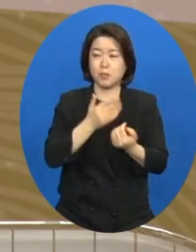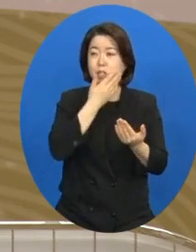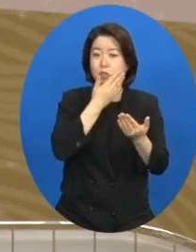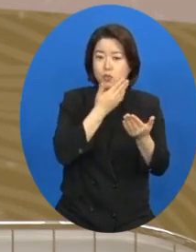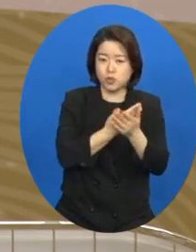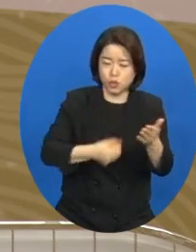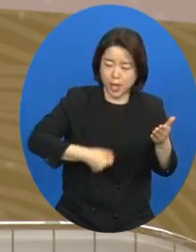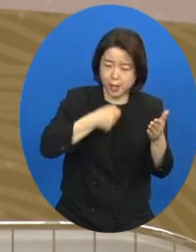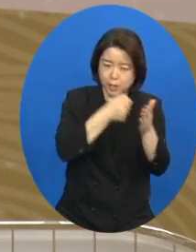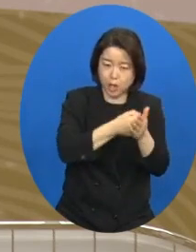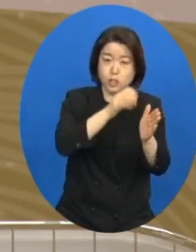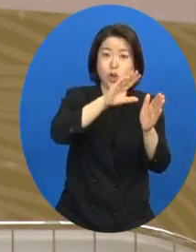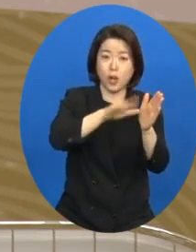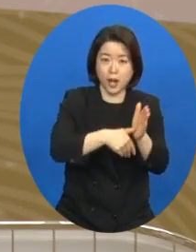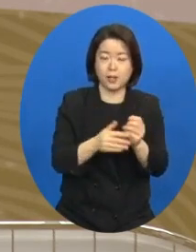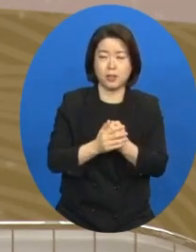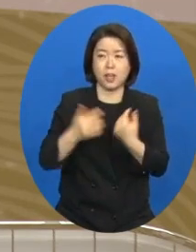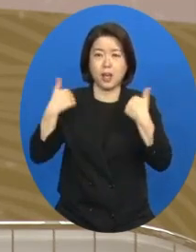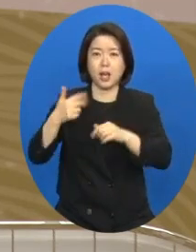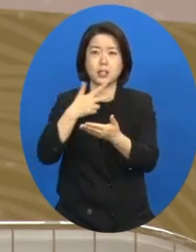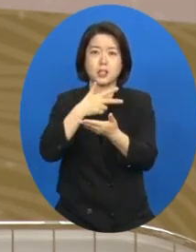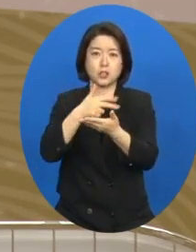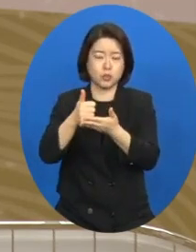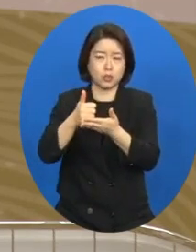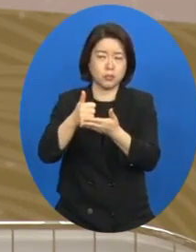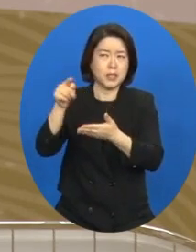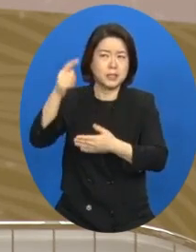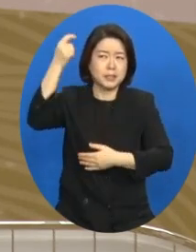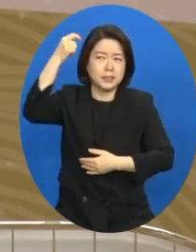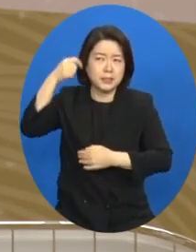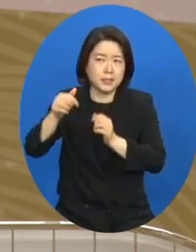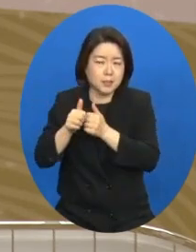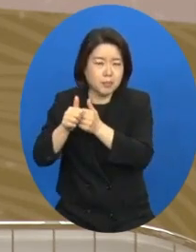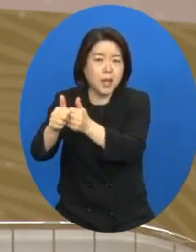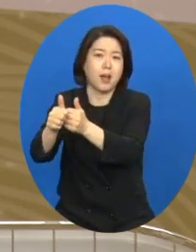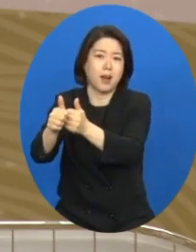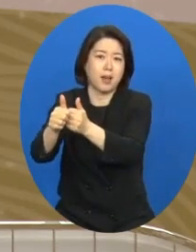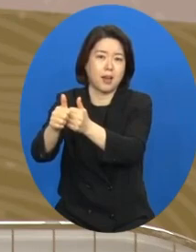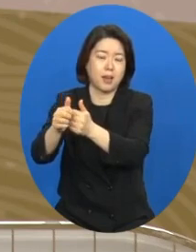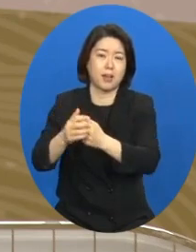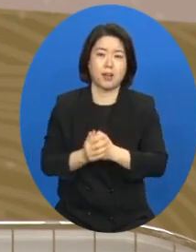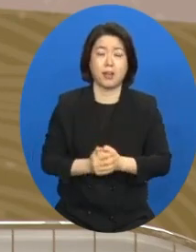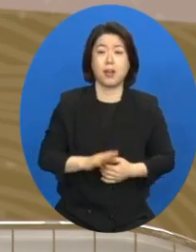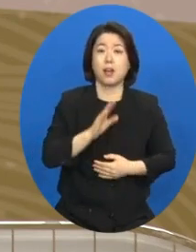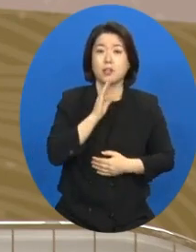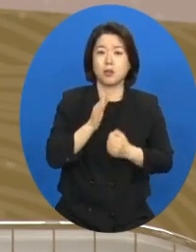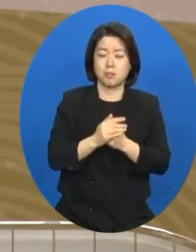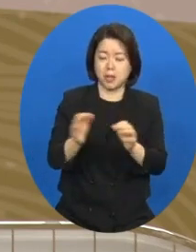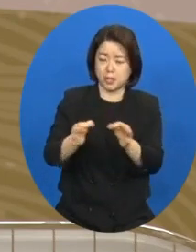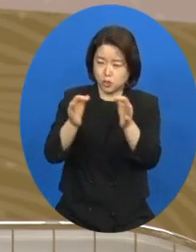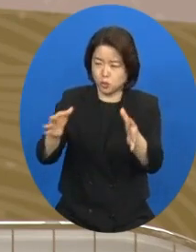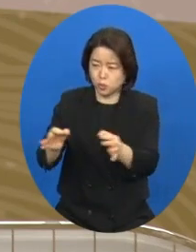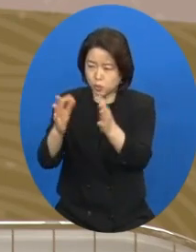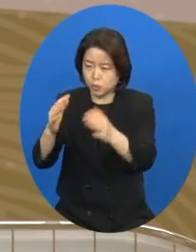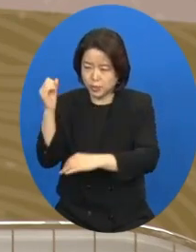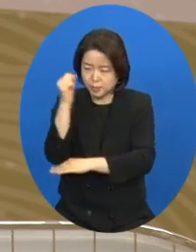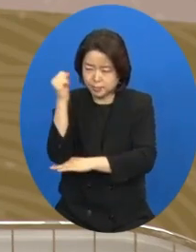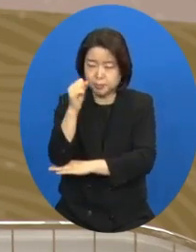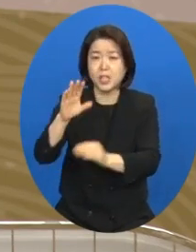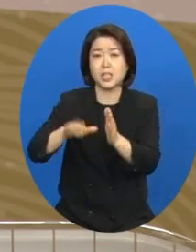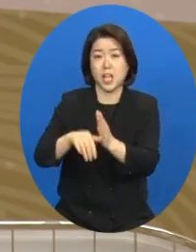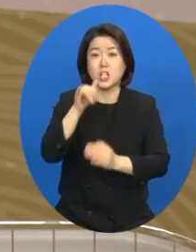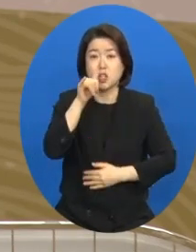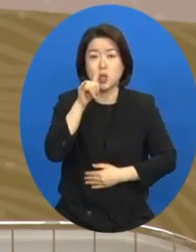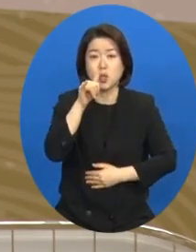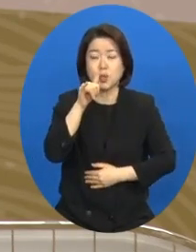결정을 해야 될 때마다 항상 그 느낌을 따라갔어요 물론 순간순간 흔들리는 때가 있었어요